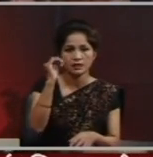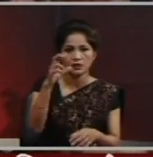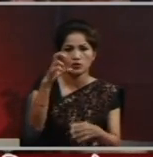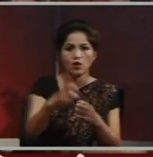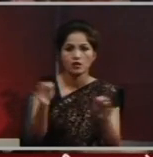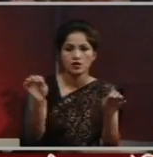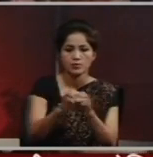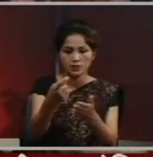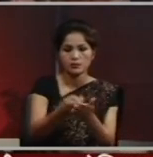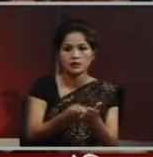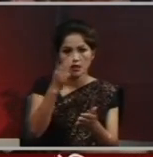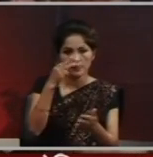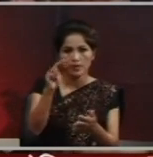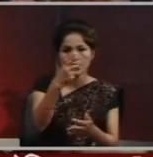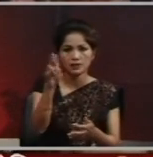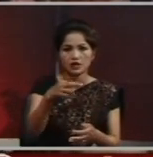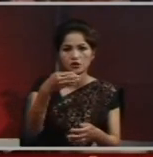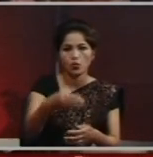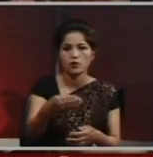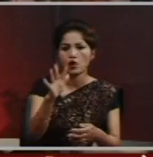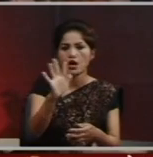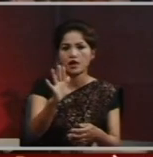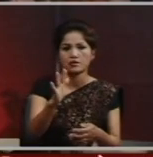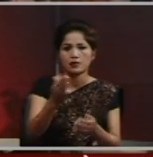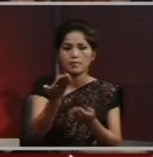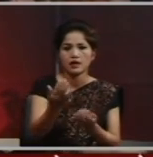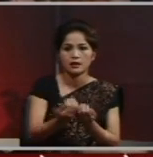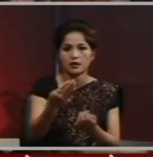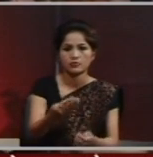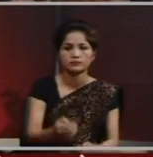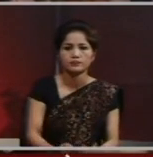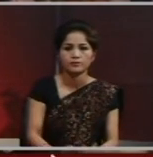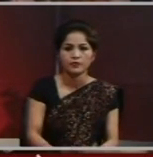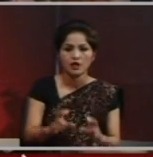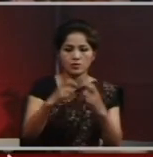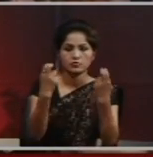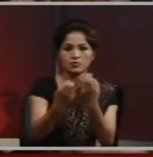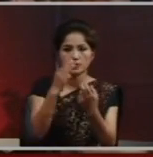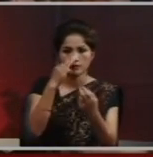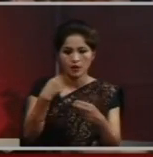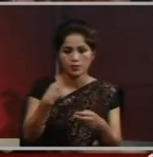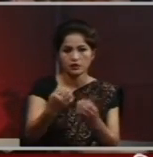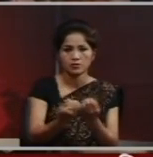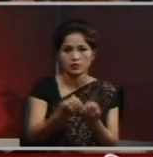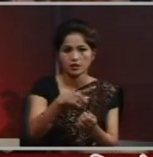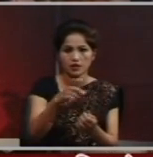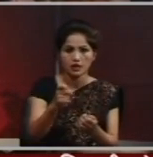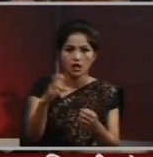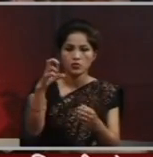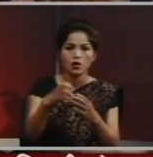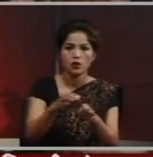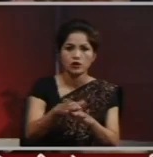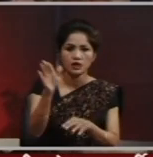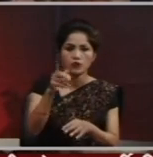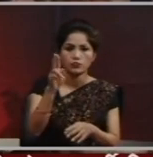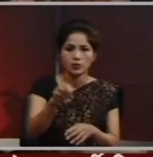दल सम्बन्धी विधेयकमा थ्रेसहोल्ड नराख्न माग गरेका हुन्। संसदमा प्रतिनिधित्वका लागि दलहरूले